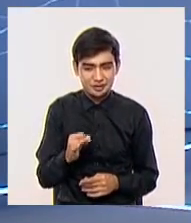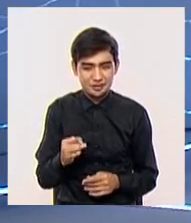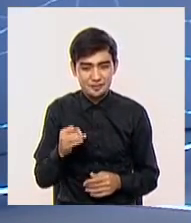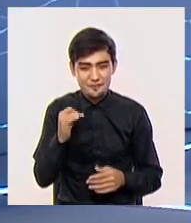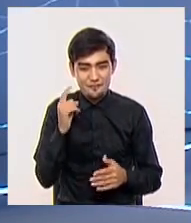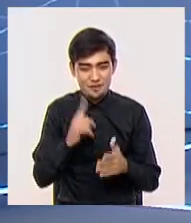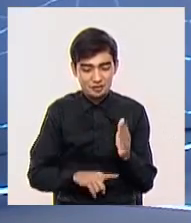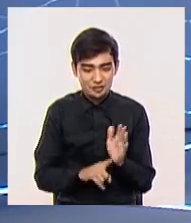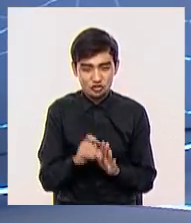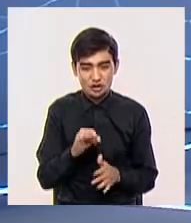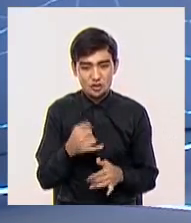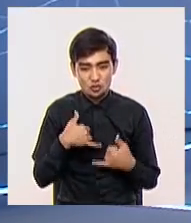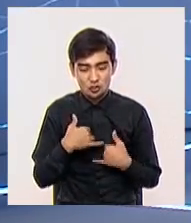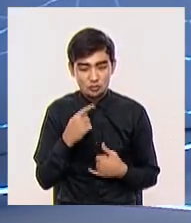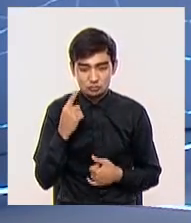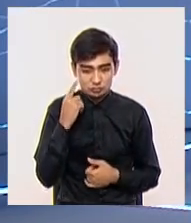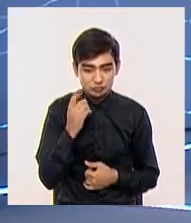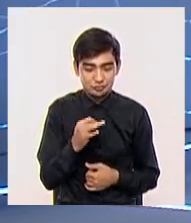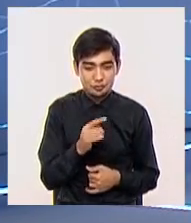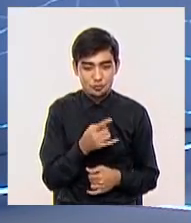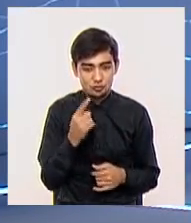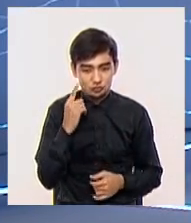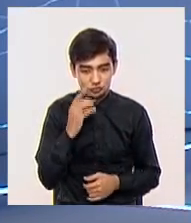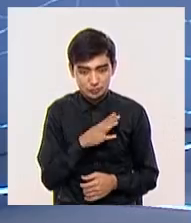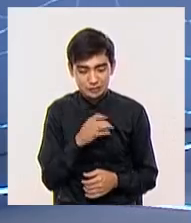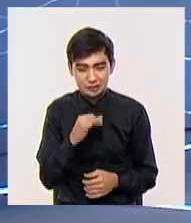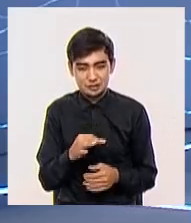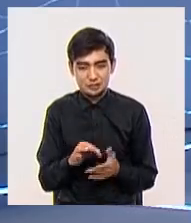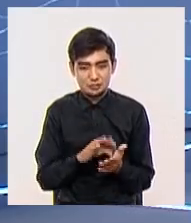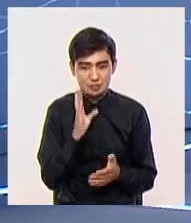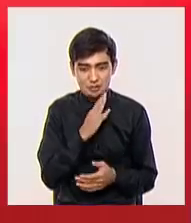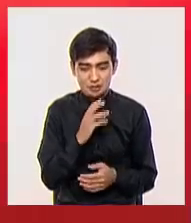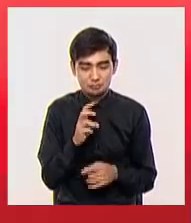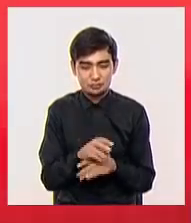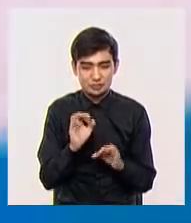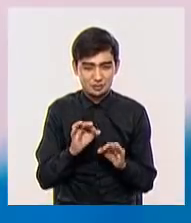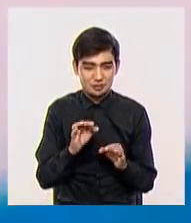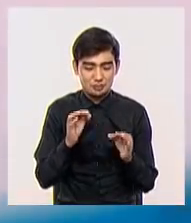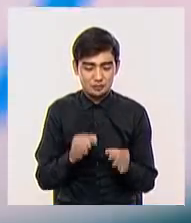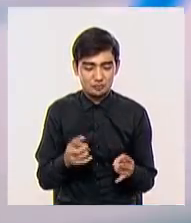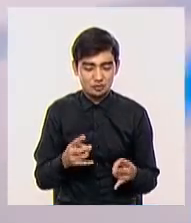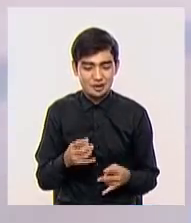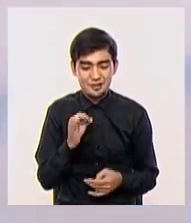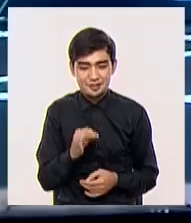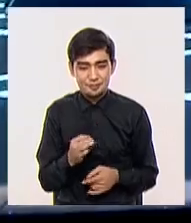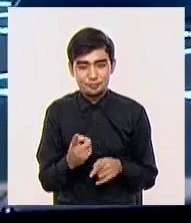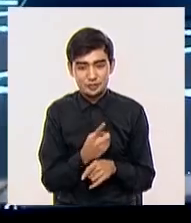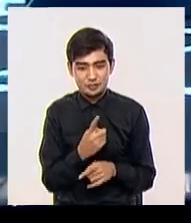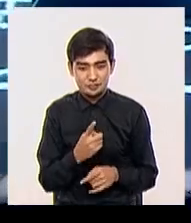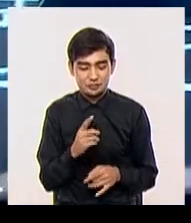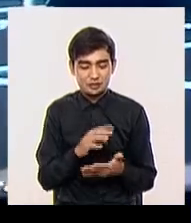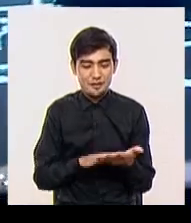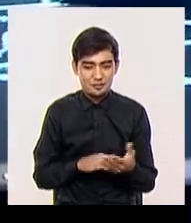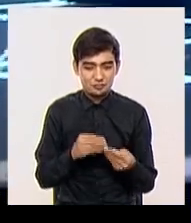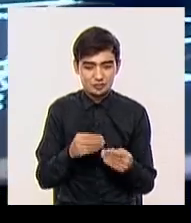сенген жағдайда мұғалімнің аузынан естігеннен кейін әпідемі шешесіне отырып айтып беруі мүмкін. Бірінші әрекет арыз жазудан басталады.